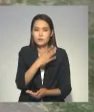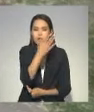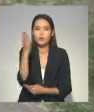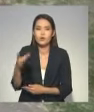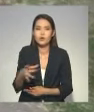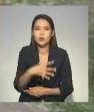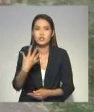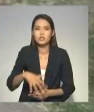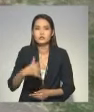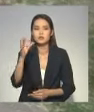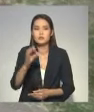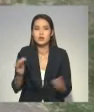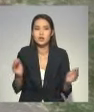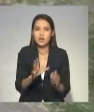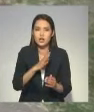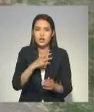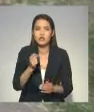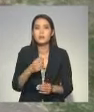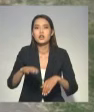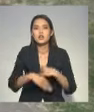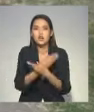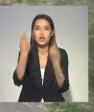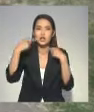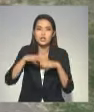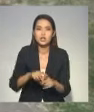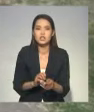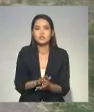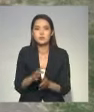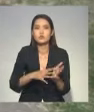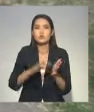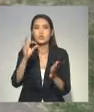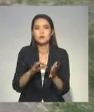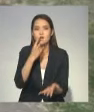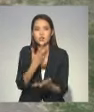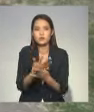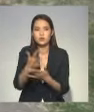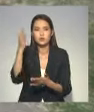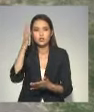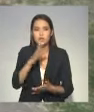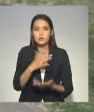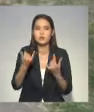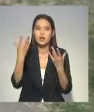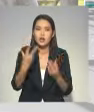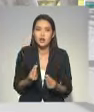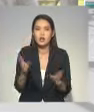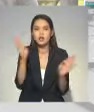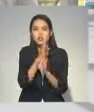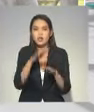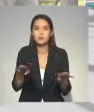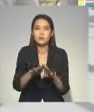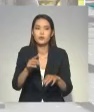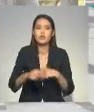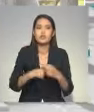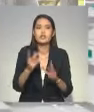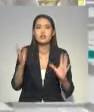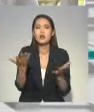айлығы 57% артқан, ал жаңарған техникалық база 90% жуықтаған. Тобыл өңіріндегі қазіргі ахуал осындай. Керекудің